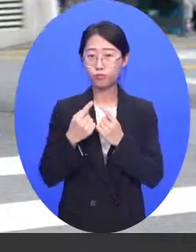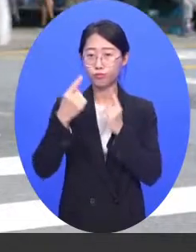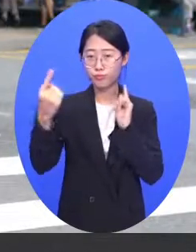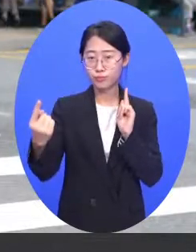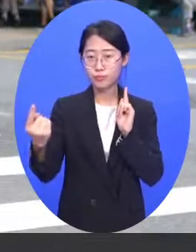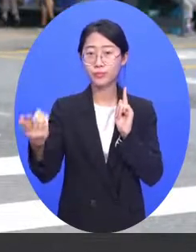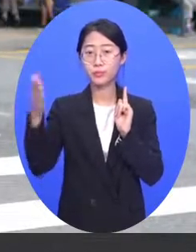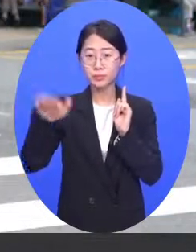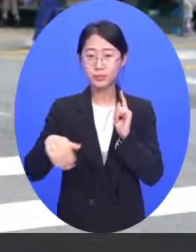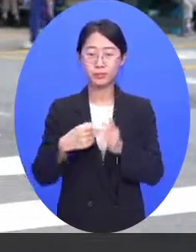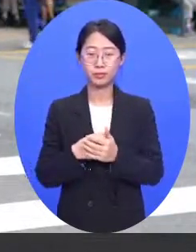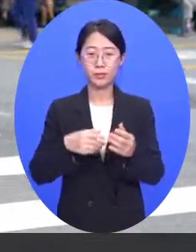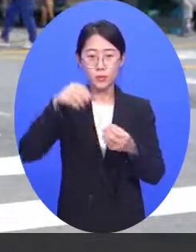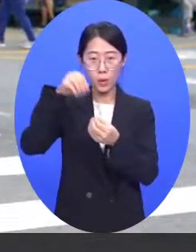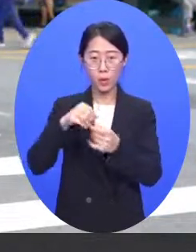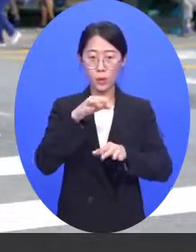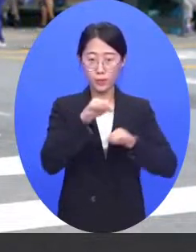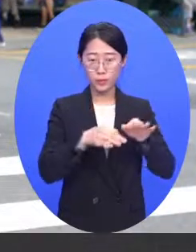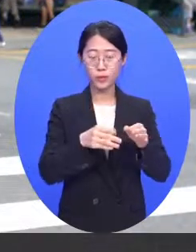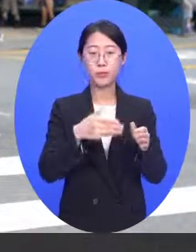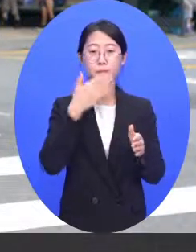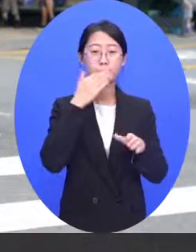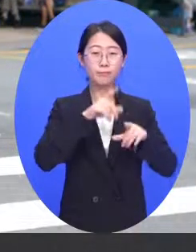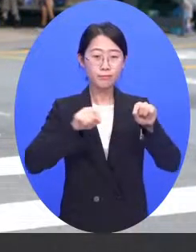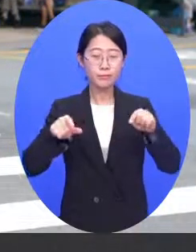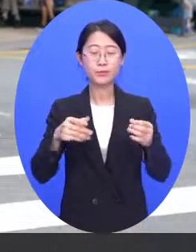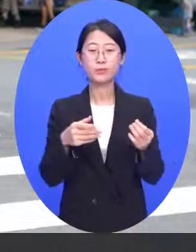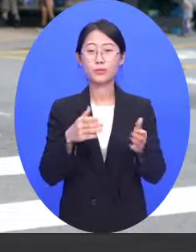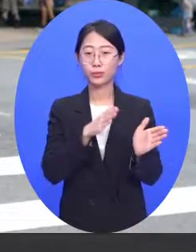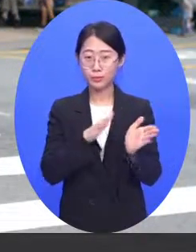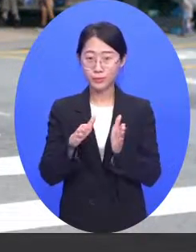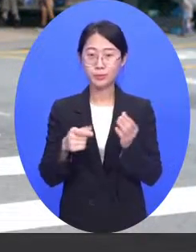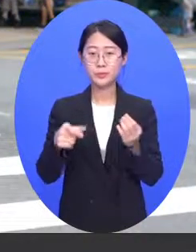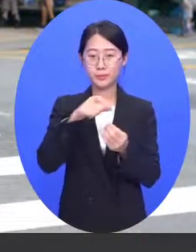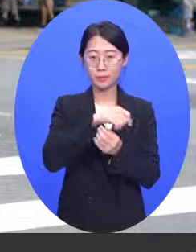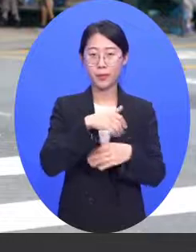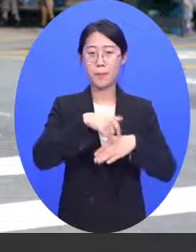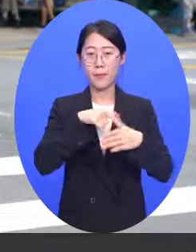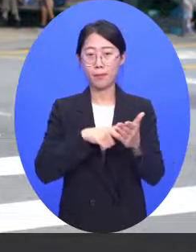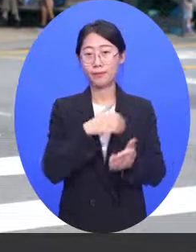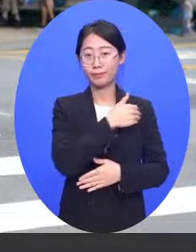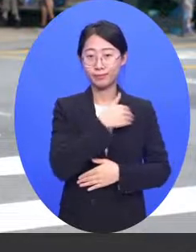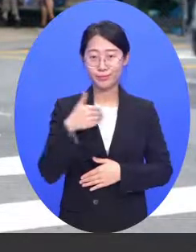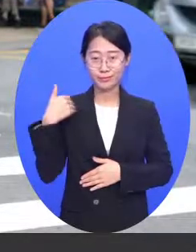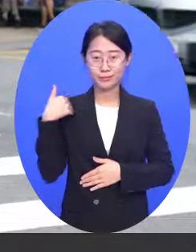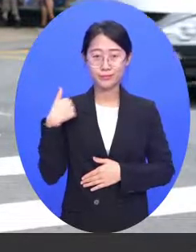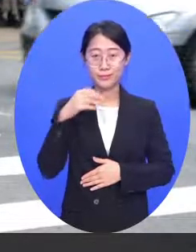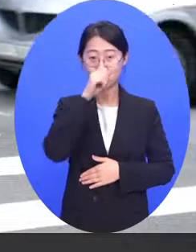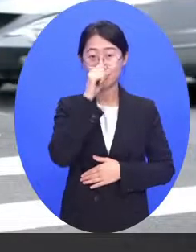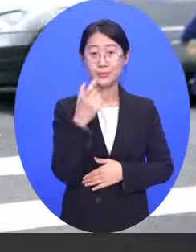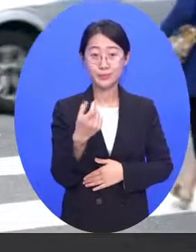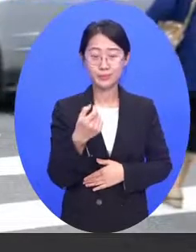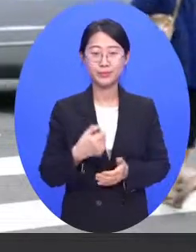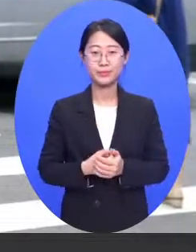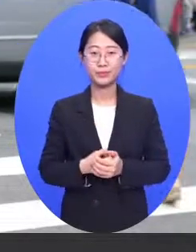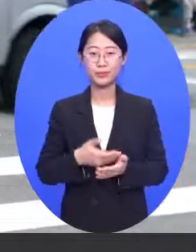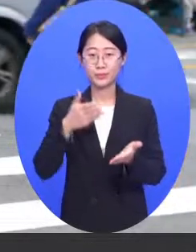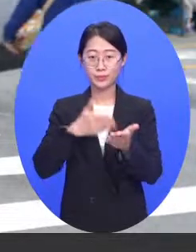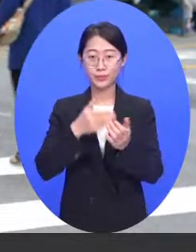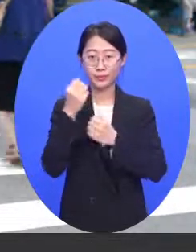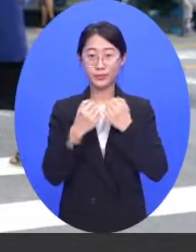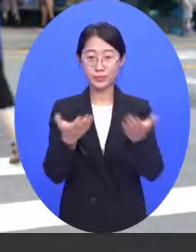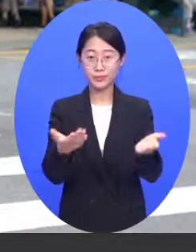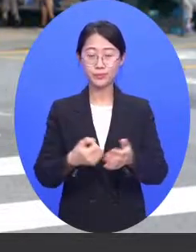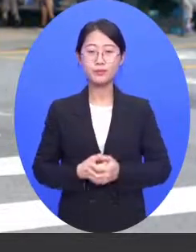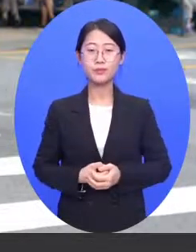각자 전통시장에서 준비한 음식으로 마음만은 풍성한 한가위 명절 준비해보시는 건 어떨까요? 이번 주 천안 뉴스를